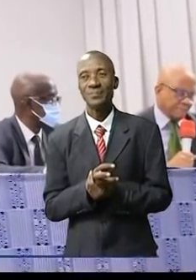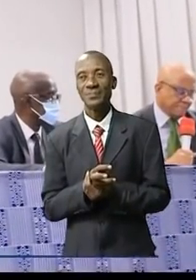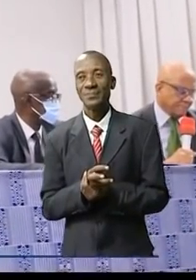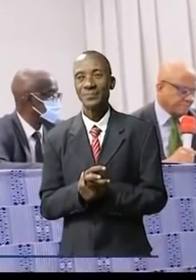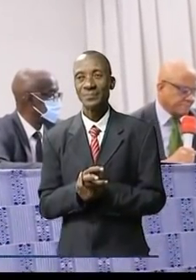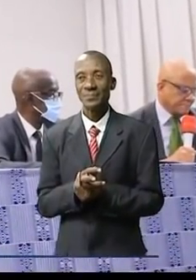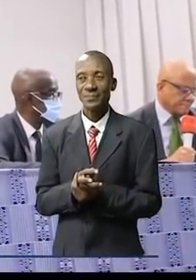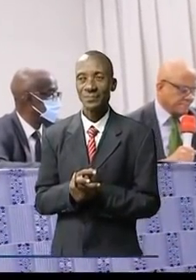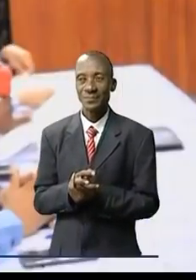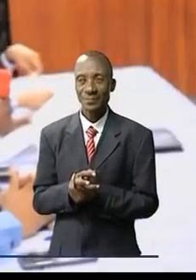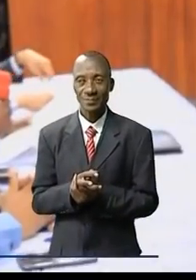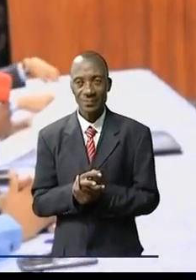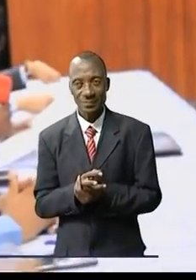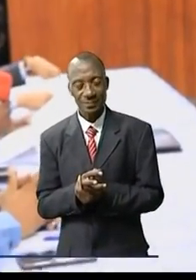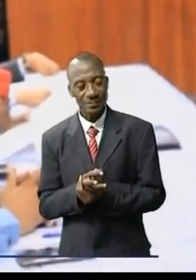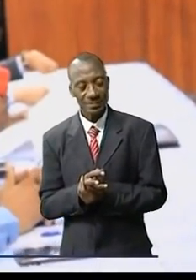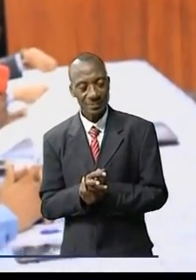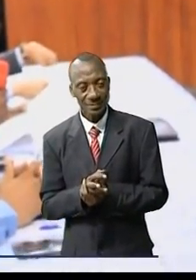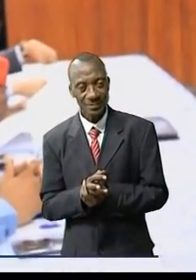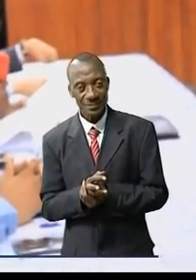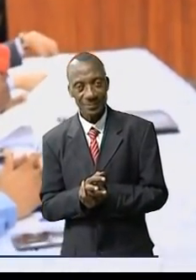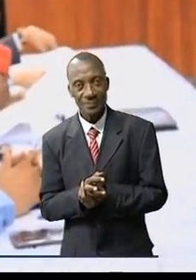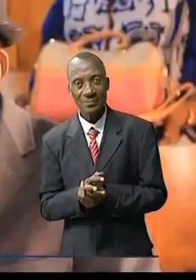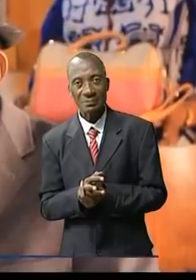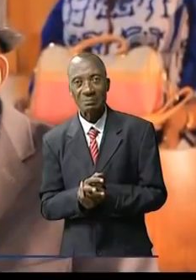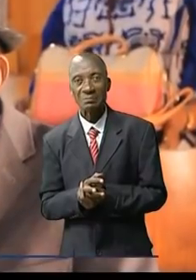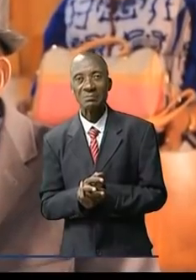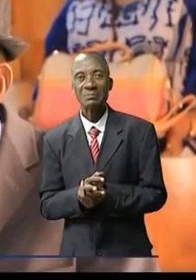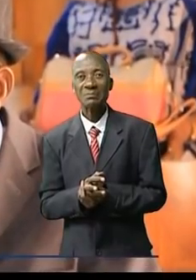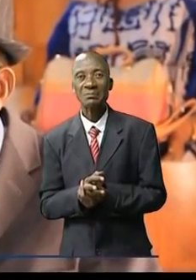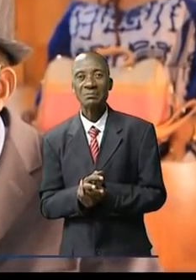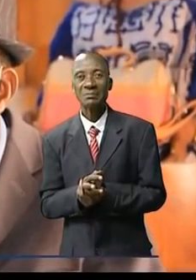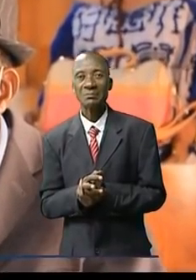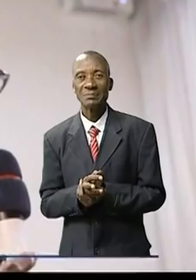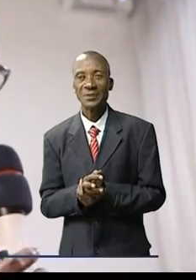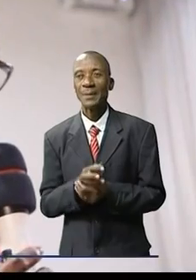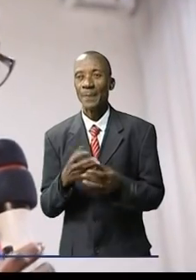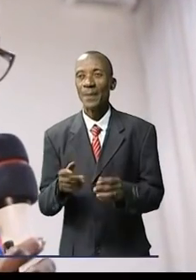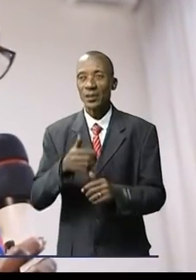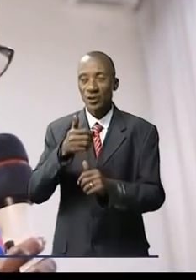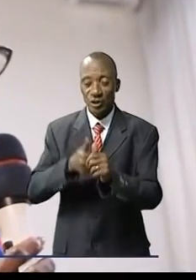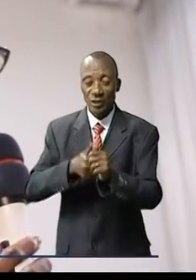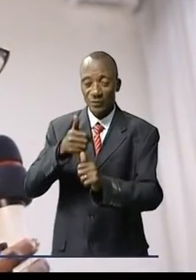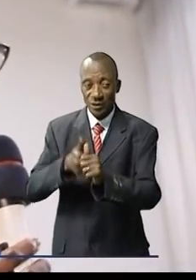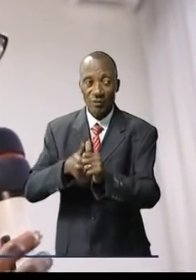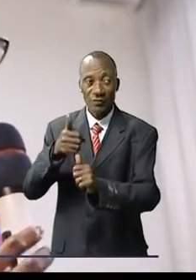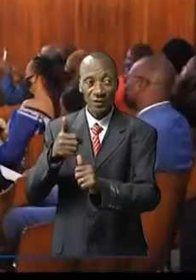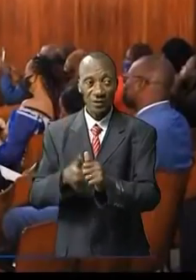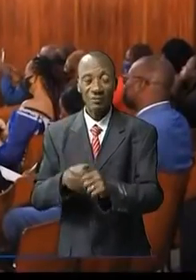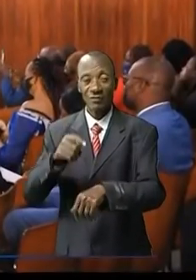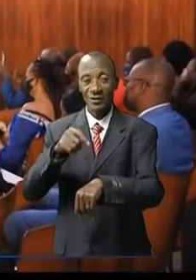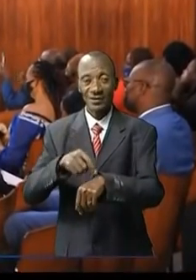thème retenu pour la célébration de la santé mentale 2021. En effet, chaque 10 octobre, en lien avec l'Organisation mondiale de la